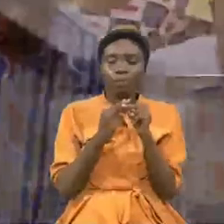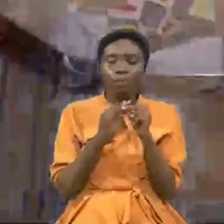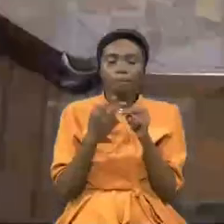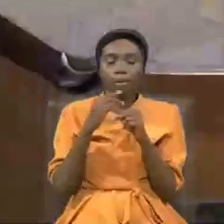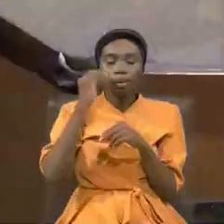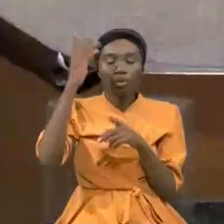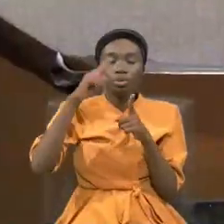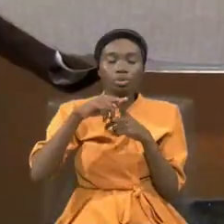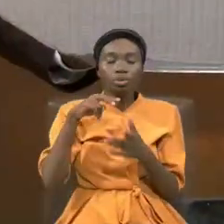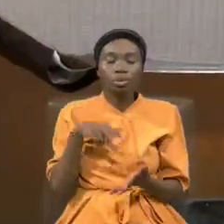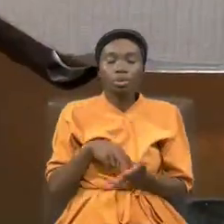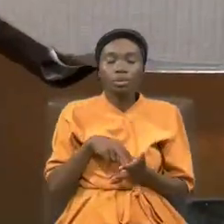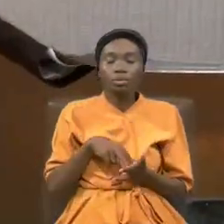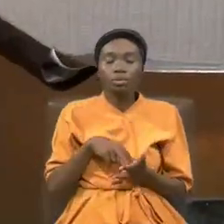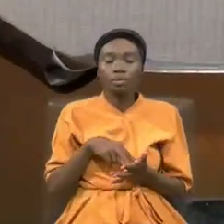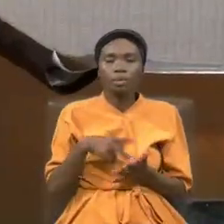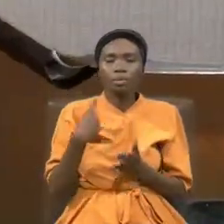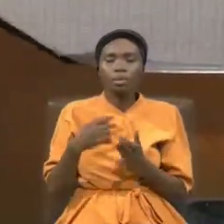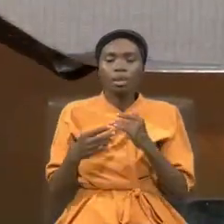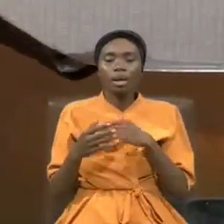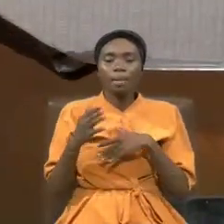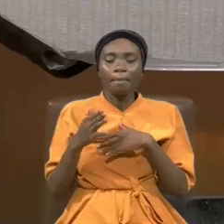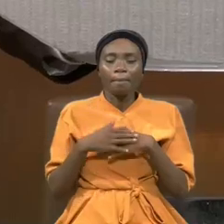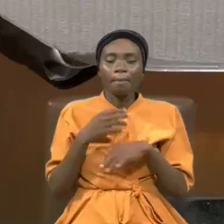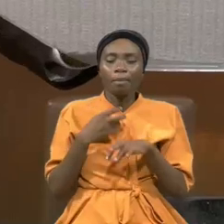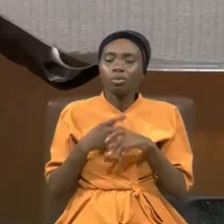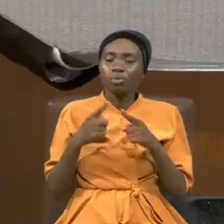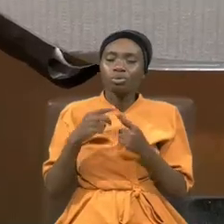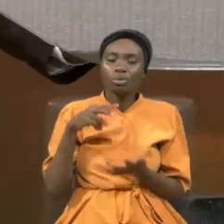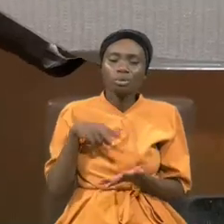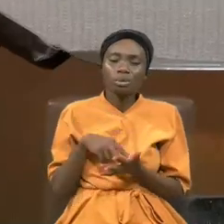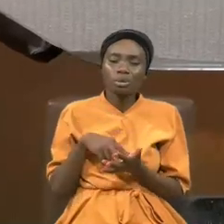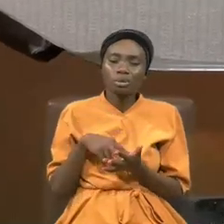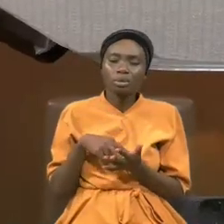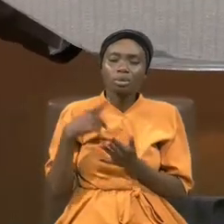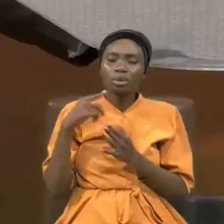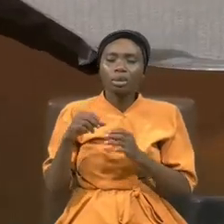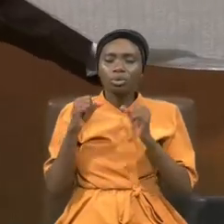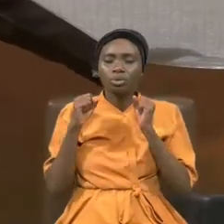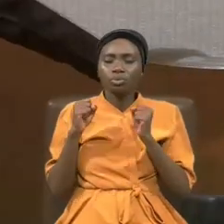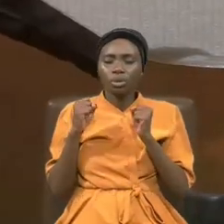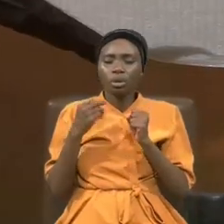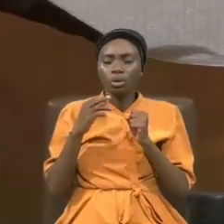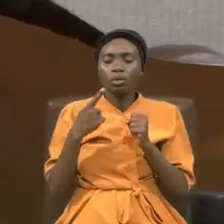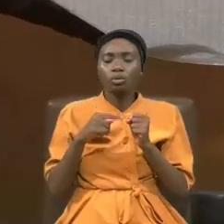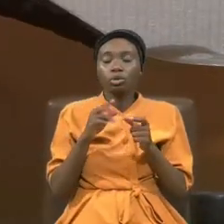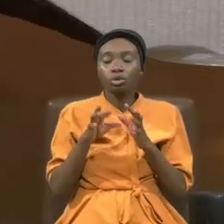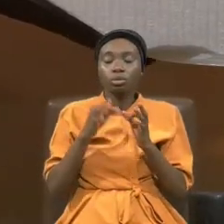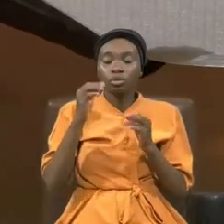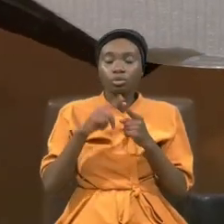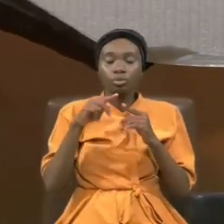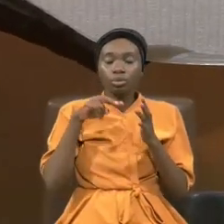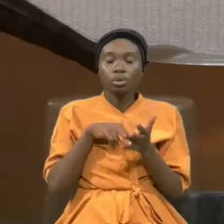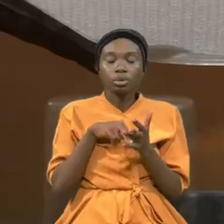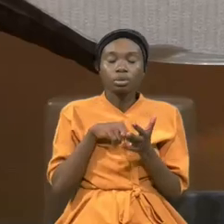la grâce pour tenir ferme. L'épine dorsale pour rester debout. La force de l'Esprit de Dieu